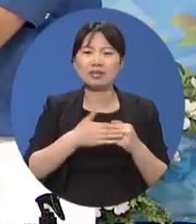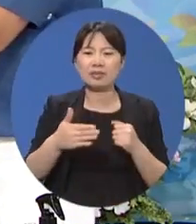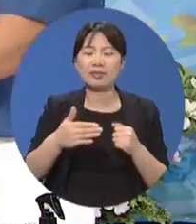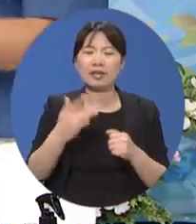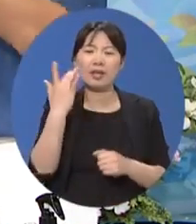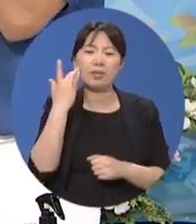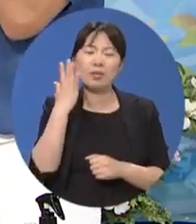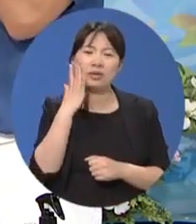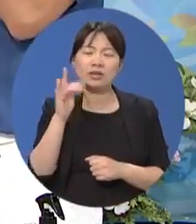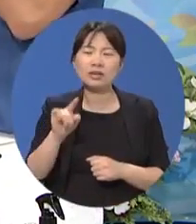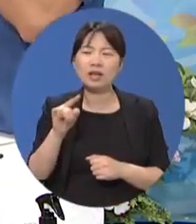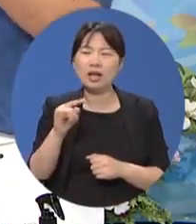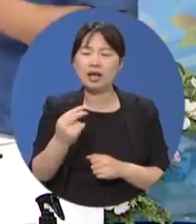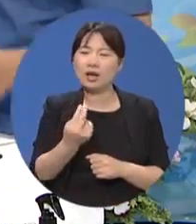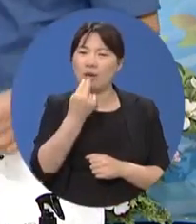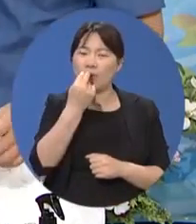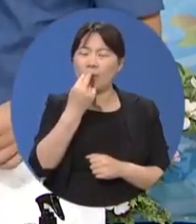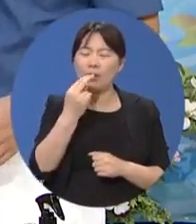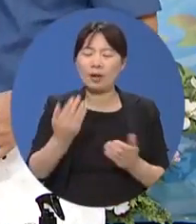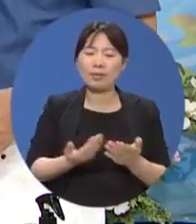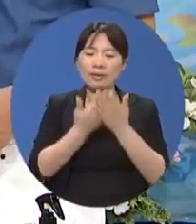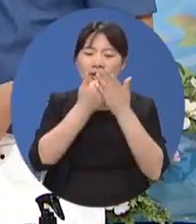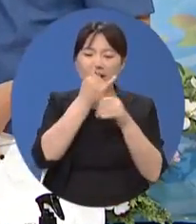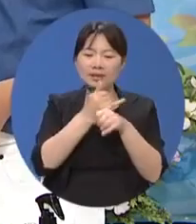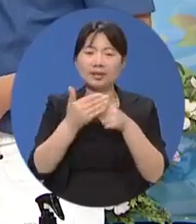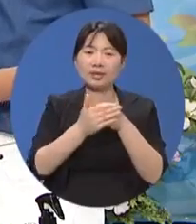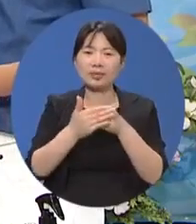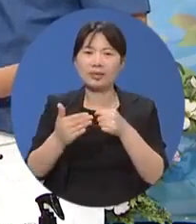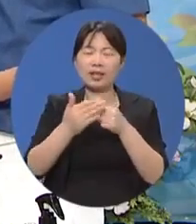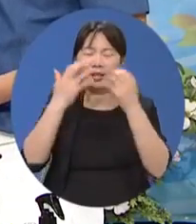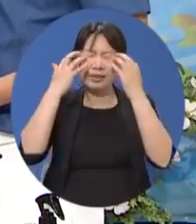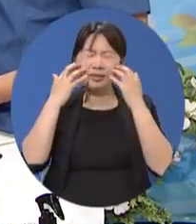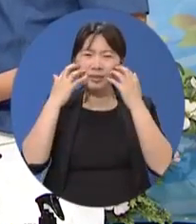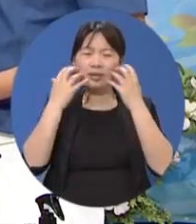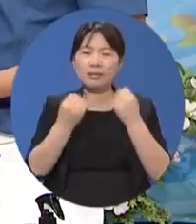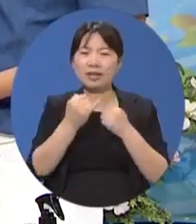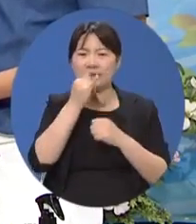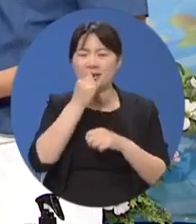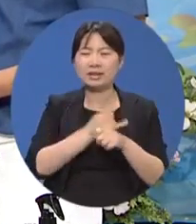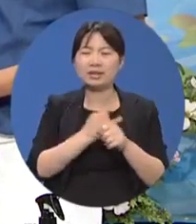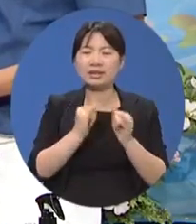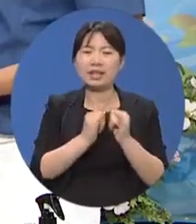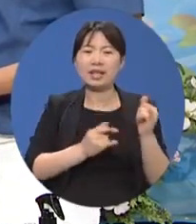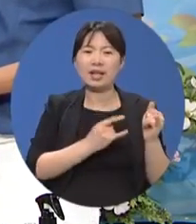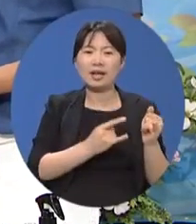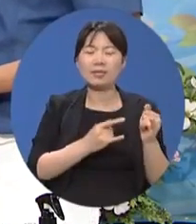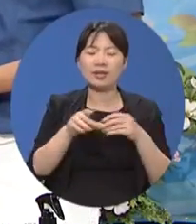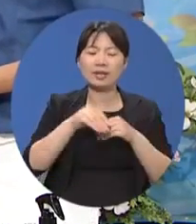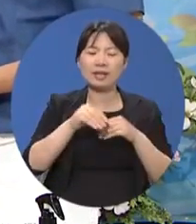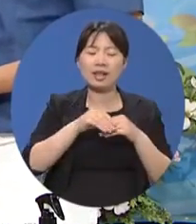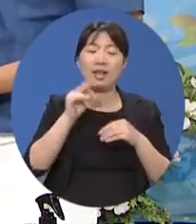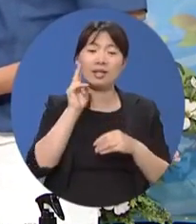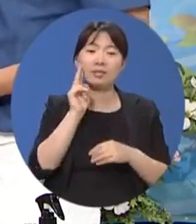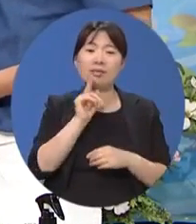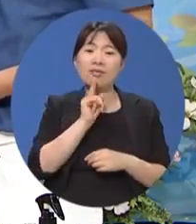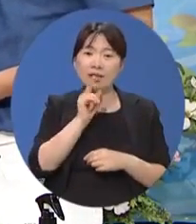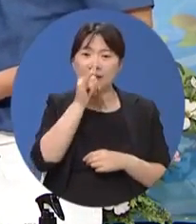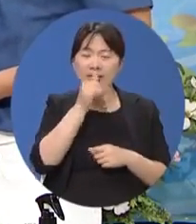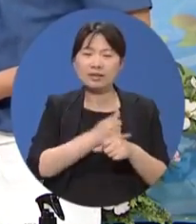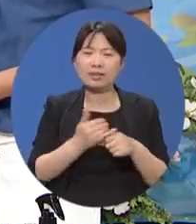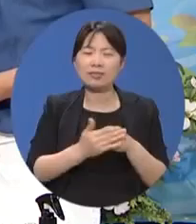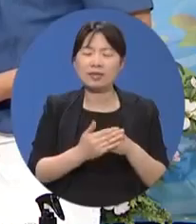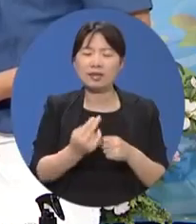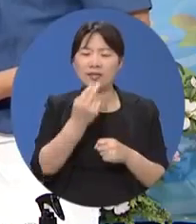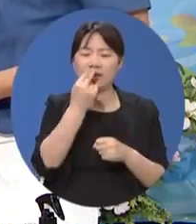용기가 후각이 발달한 동물 중에 하난데 그래서 깜 냄새 많이 나는 사람들한테 유독 많이 달라붙지 않아요 그래서 이런